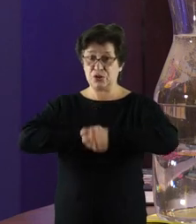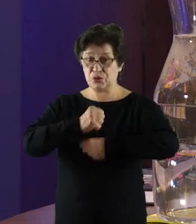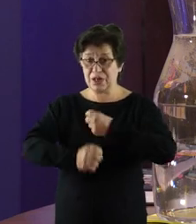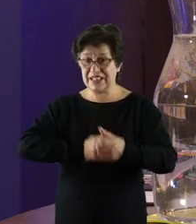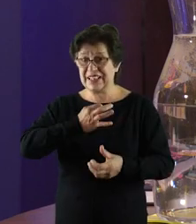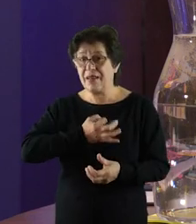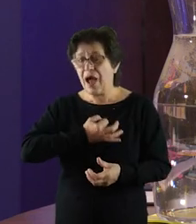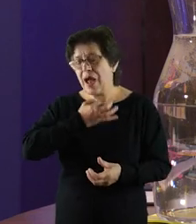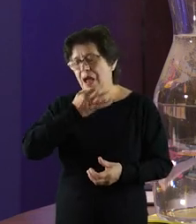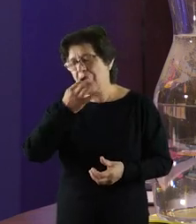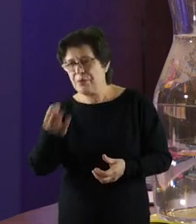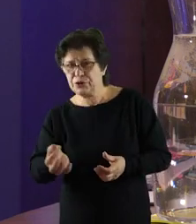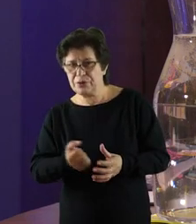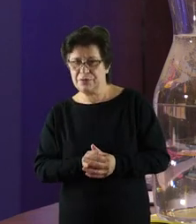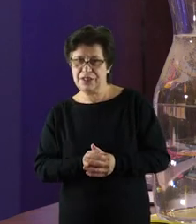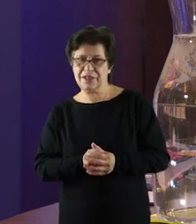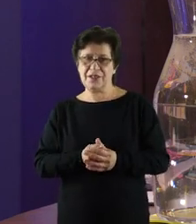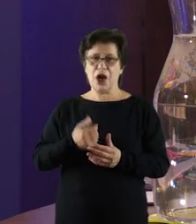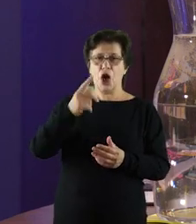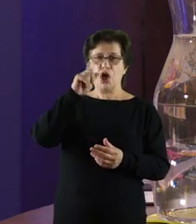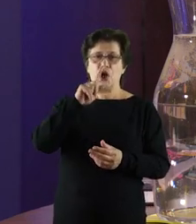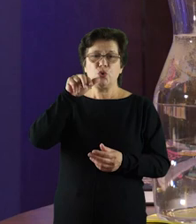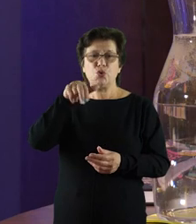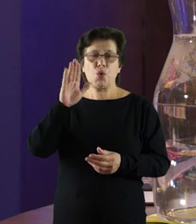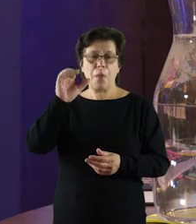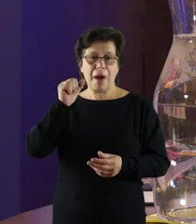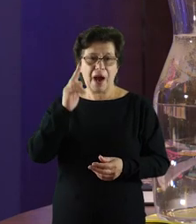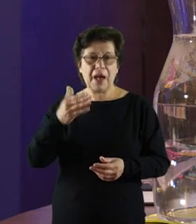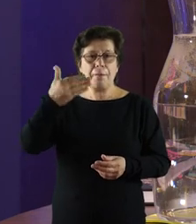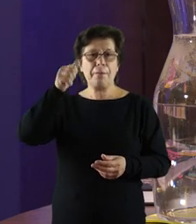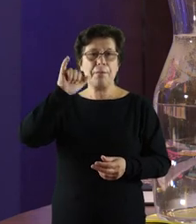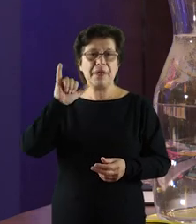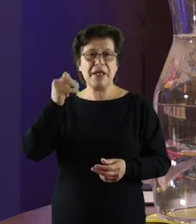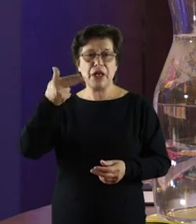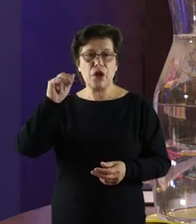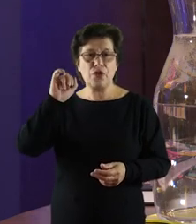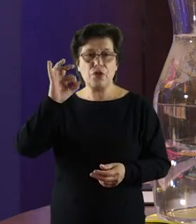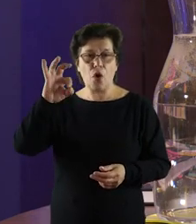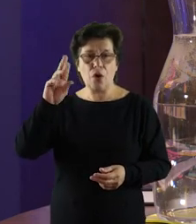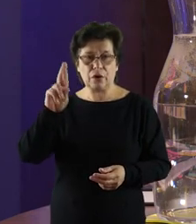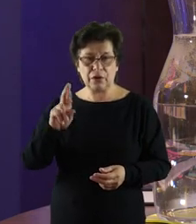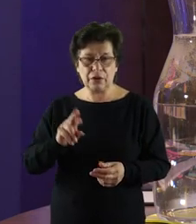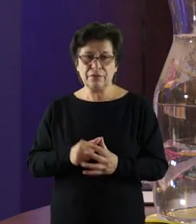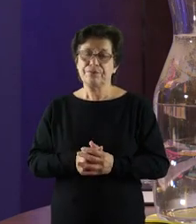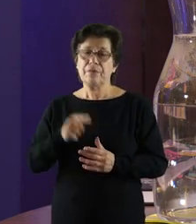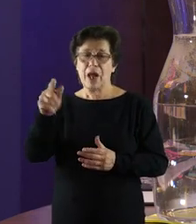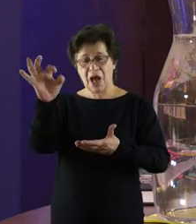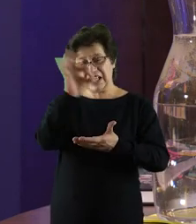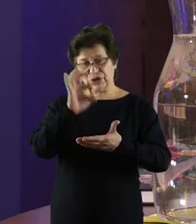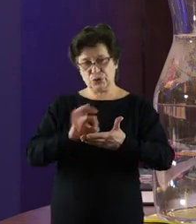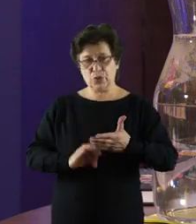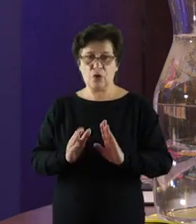najlepszymi, z Emi Dziubak, z Marcinem Minorem, którzy ilustrują książki dla nieco młodszych